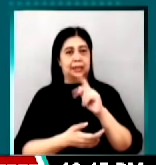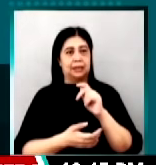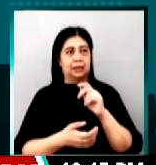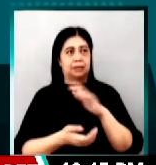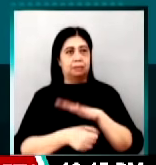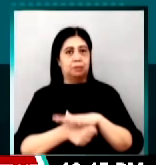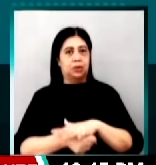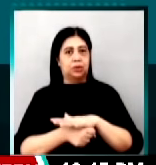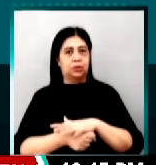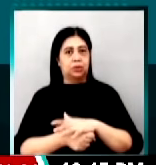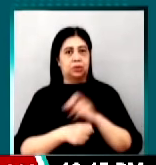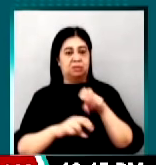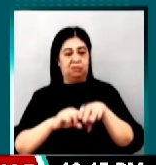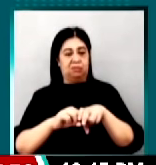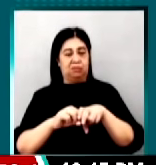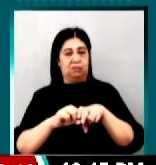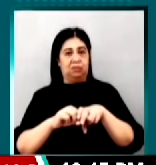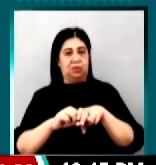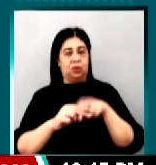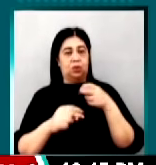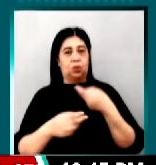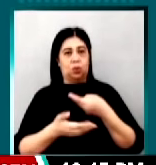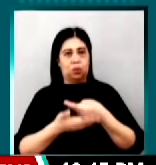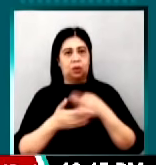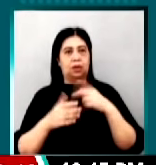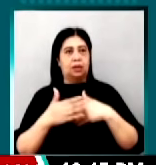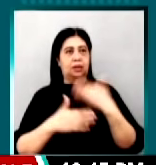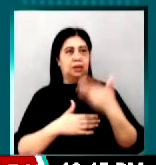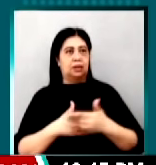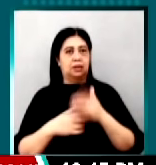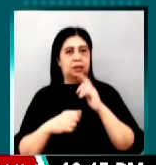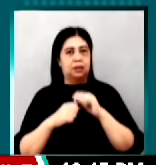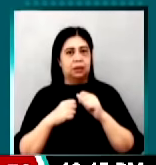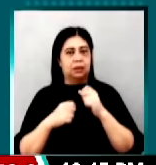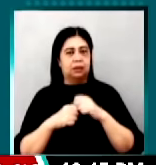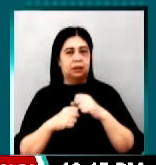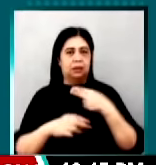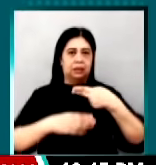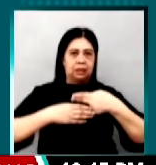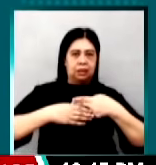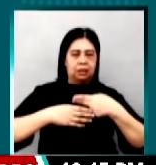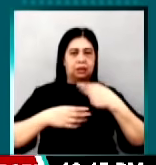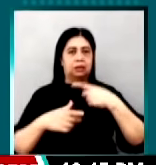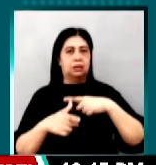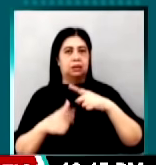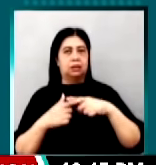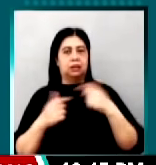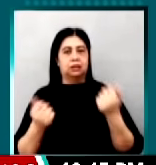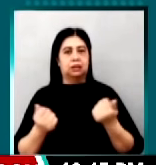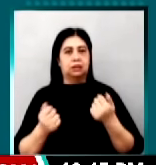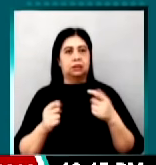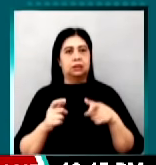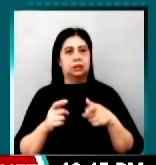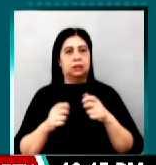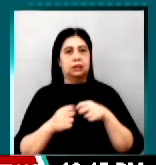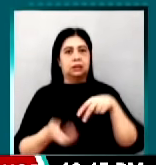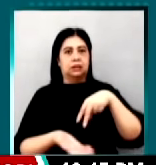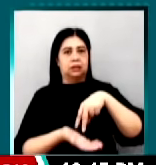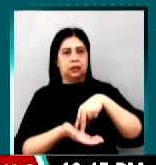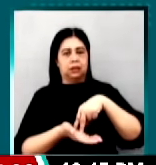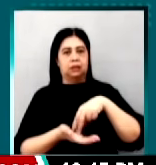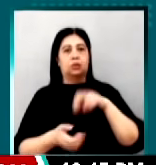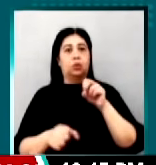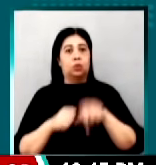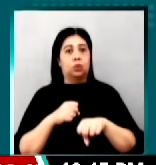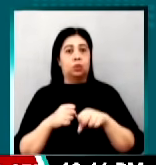down supine or nakatihaya. The next one would be nakatagilid, and the next to that would be standing up. So that's one benefit